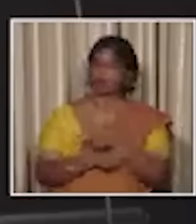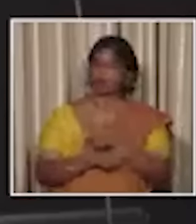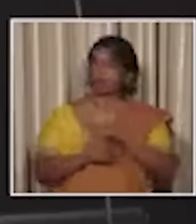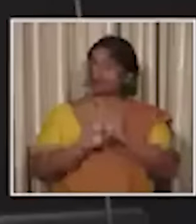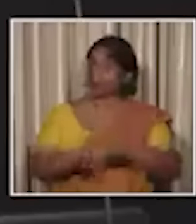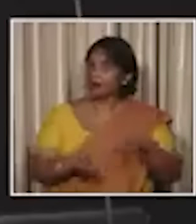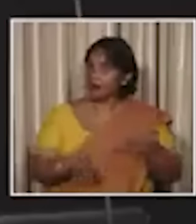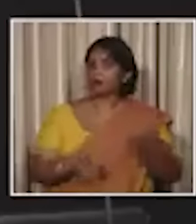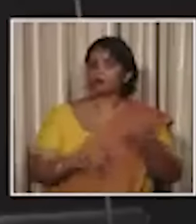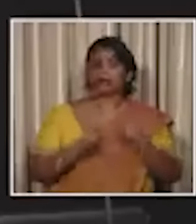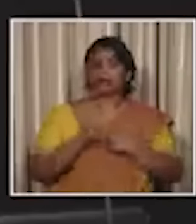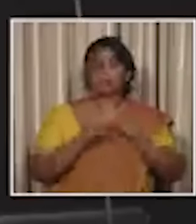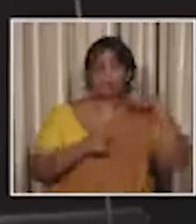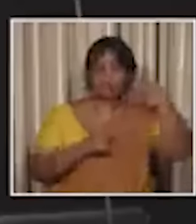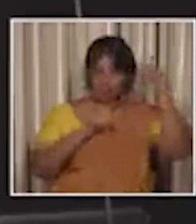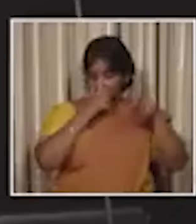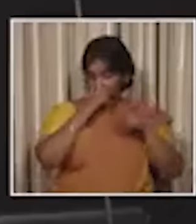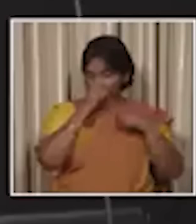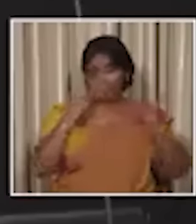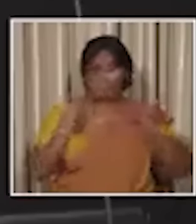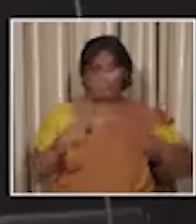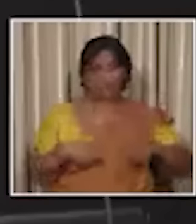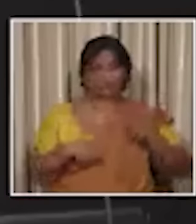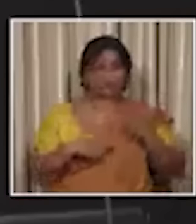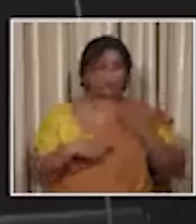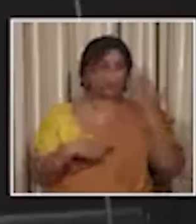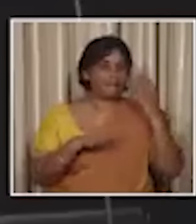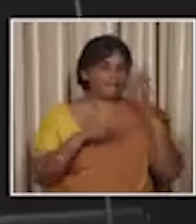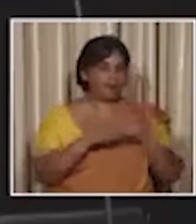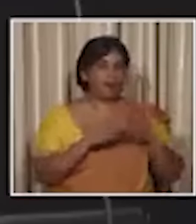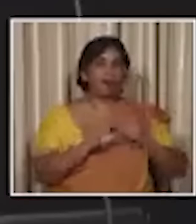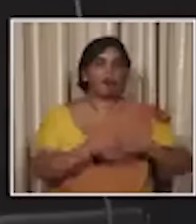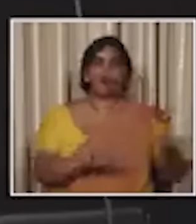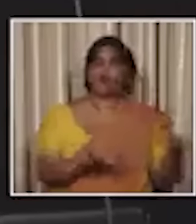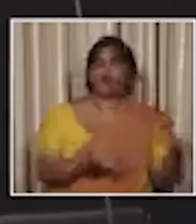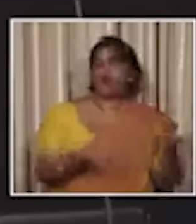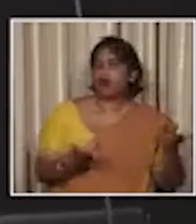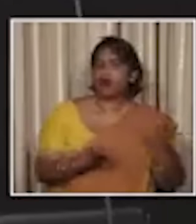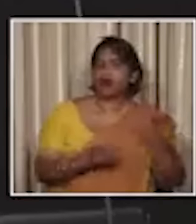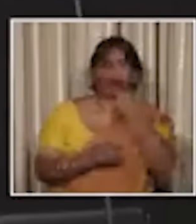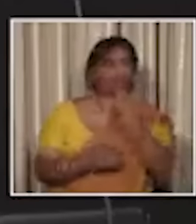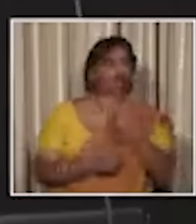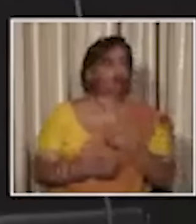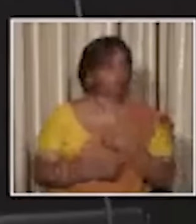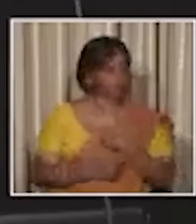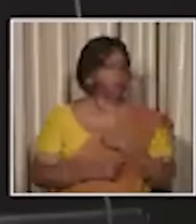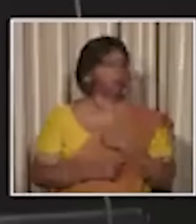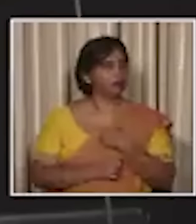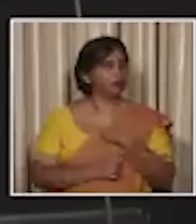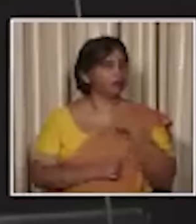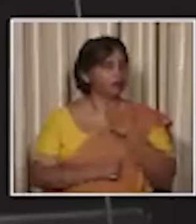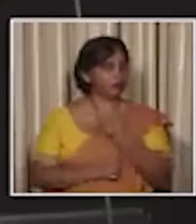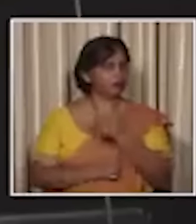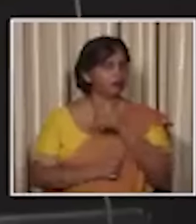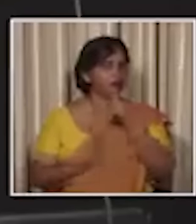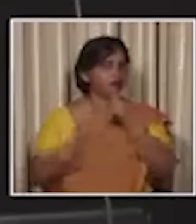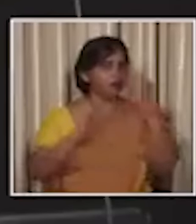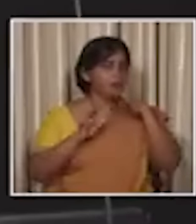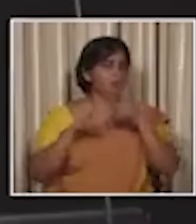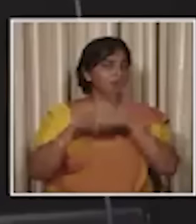எங்கே? அவர்களுக்கு என்ன நடந்தது? நான் பல தடவை ஒரு முறை இந்த உயர்ந்த சபையிலே முன்னாள் ஜனாதிபதியாக இருந்த மைத்ரிபால